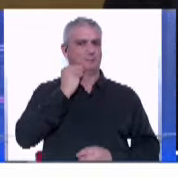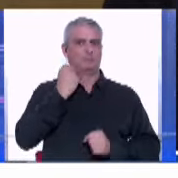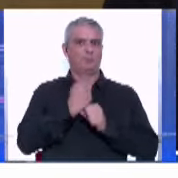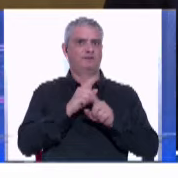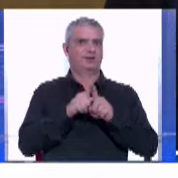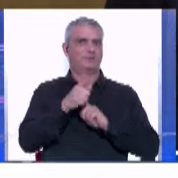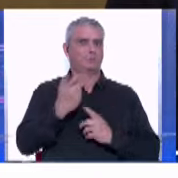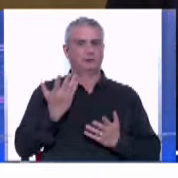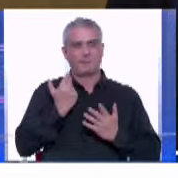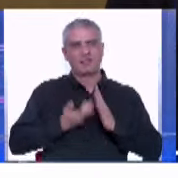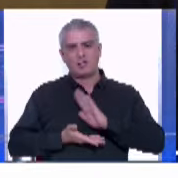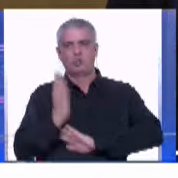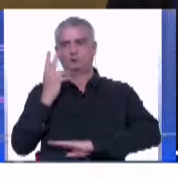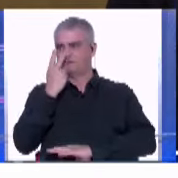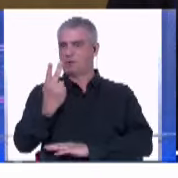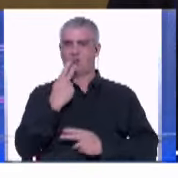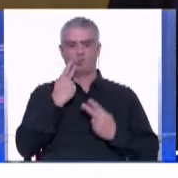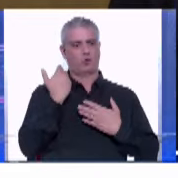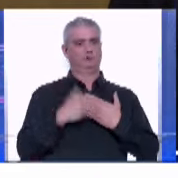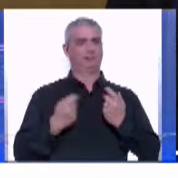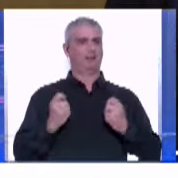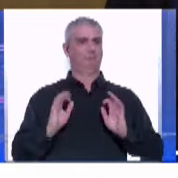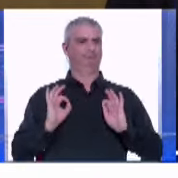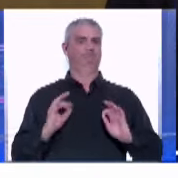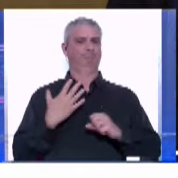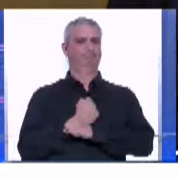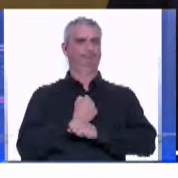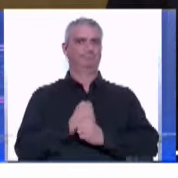כזה, כשיוצאים החוצה ורואים את התוצאה למעשה.